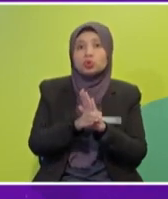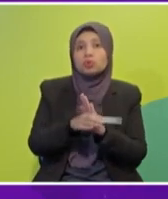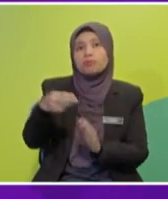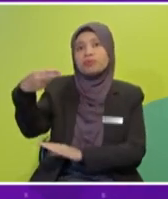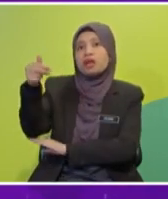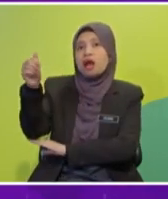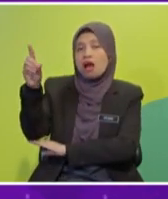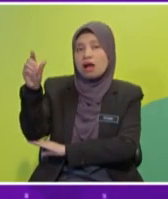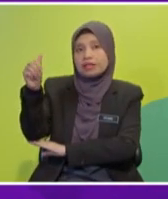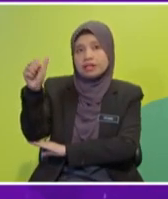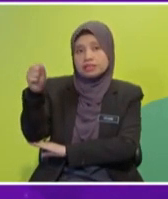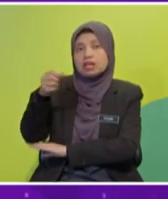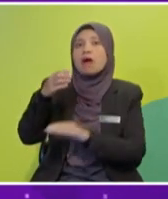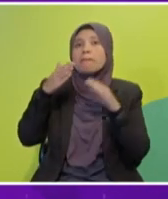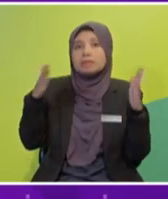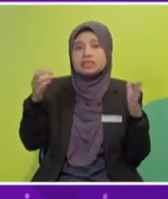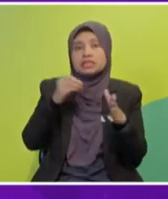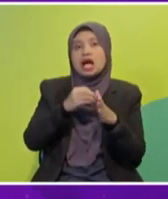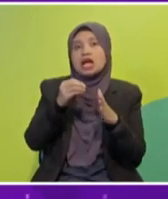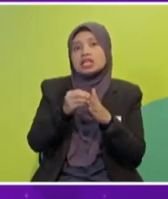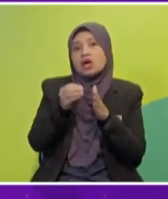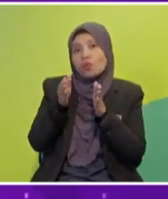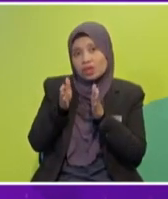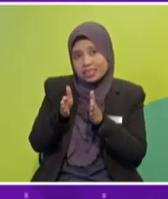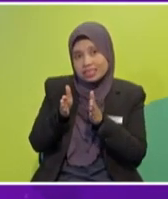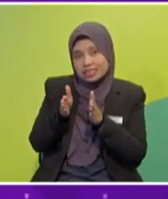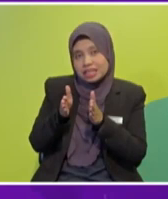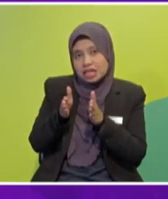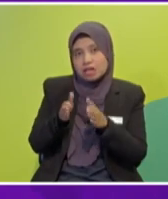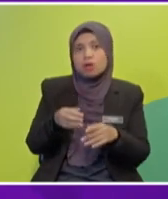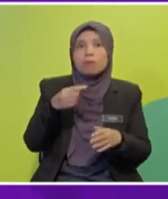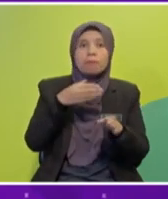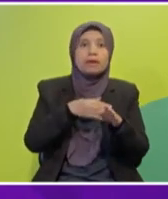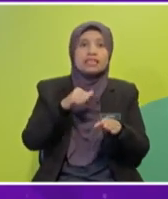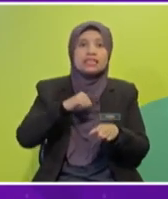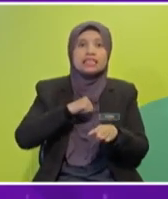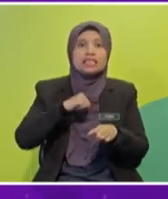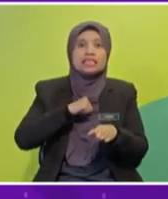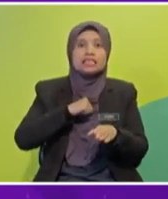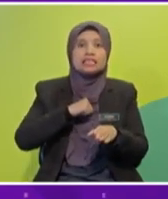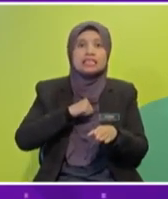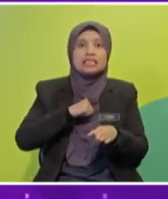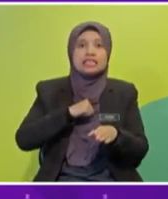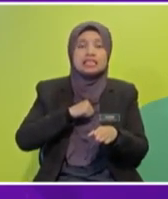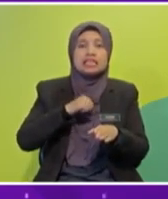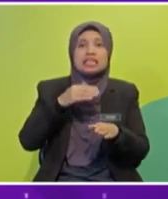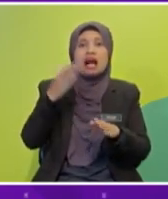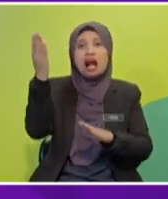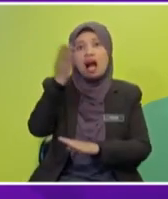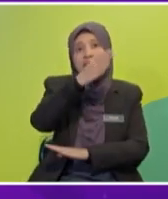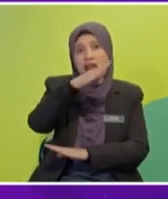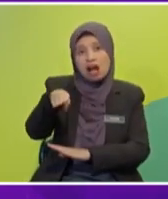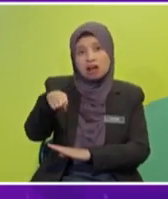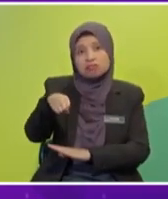besar. Ya, pada diri kita, diri seseorang yang menghalang sahnya ibadah yang